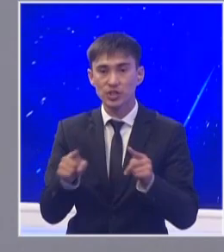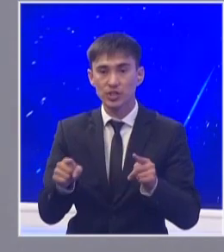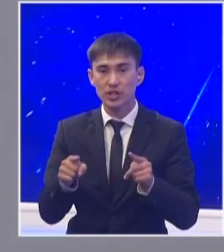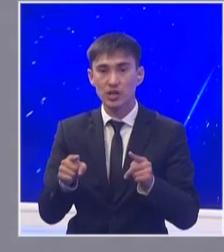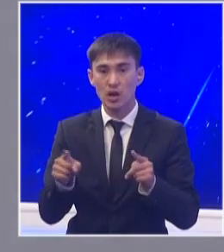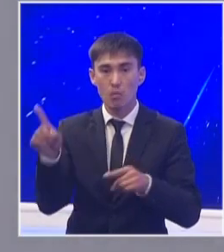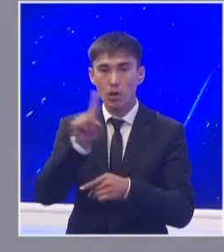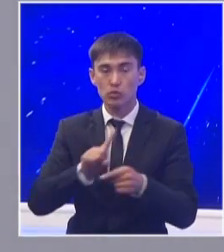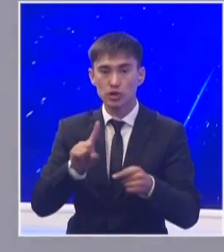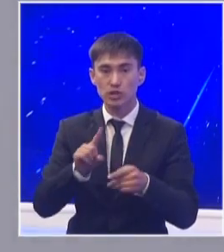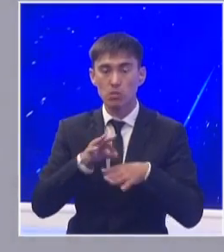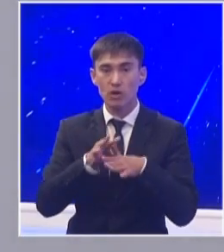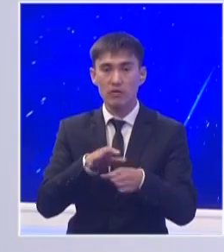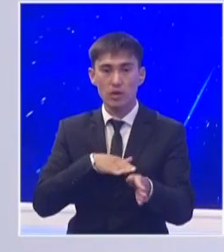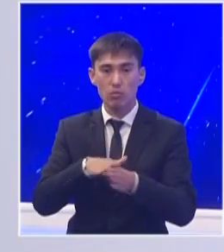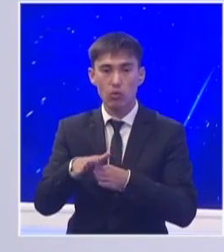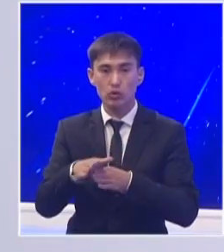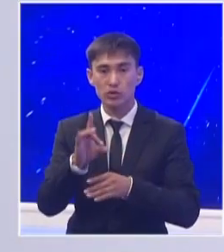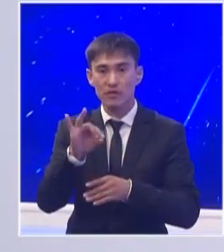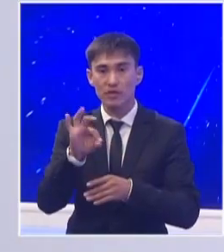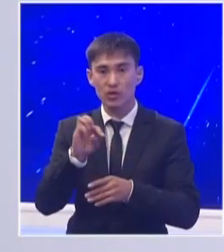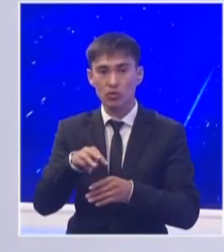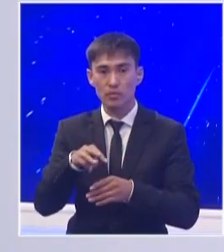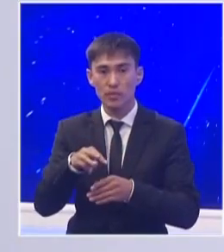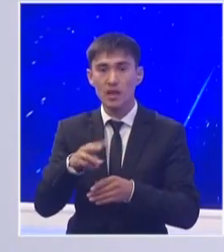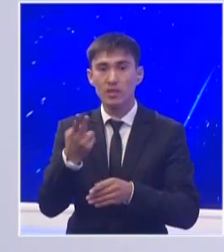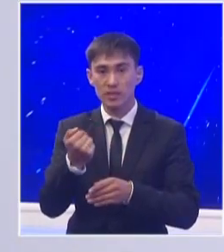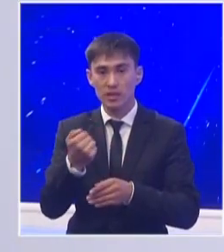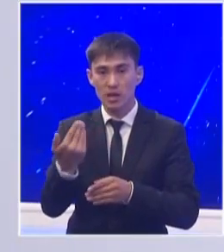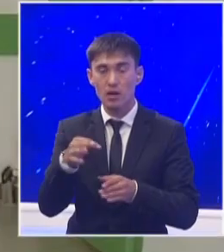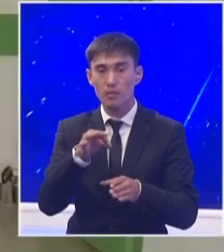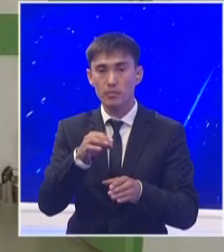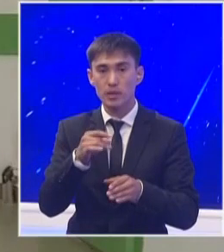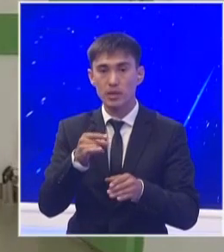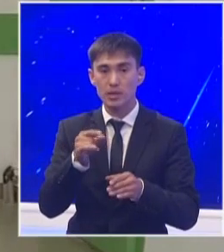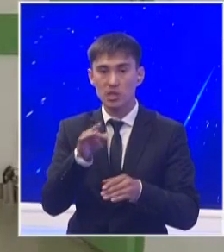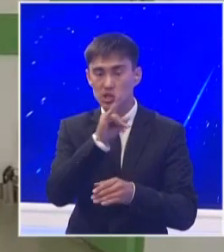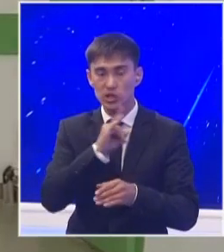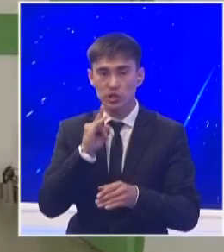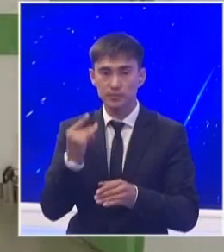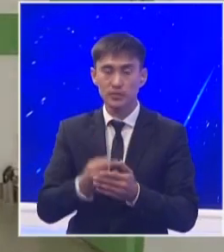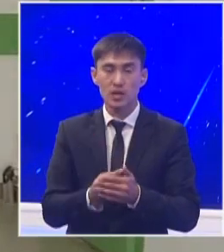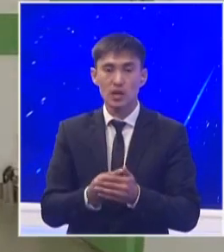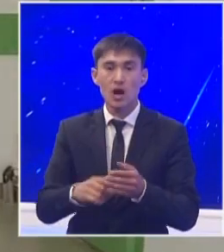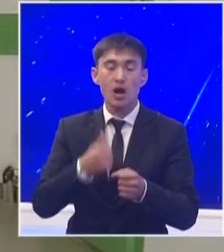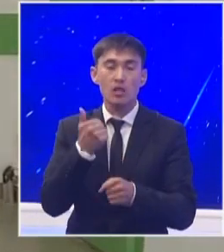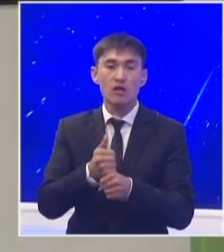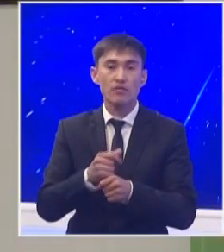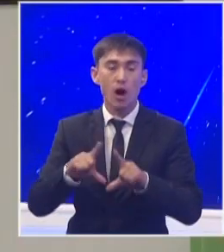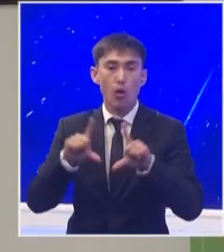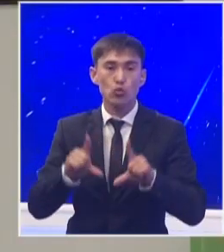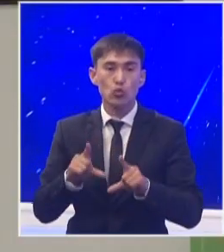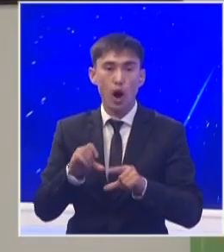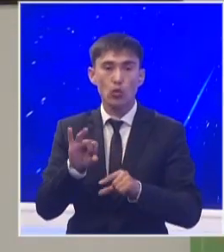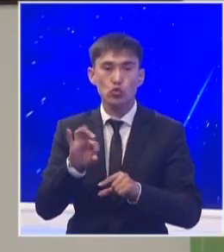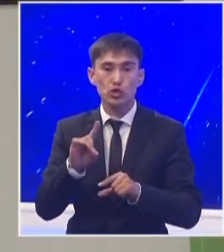полутора часа провели полностью референдум именно для пациентов. Наряду с этим главный акушер-гинеколог области